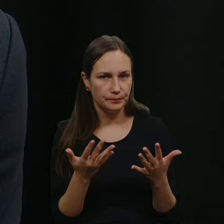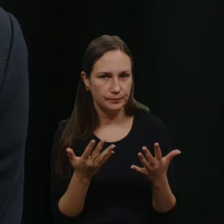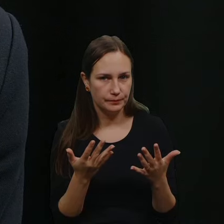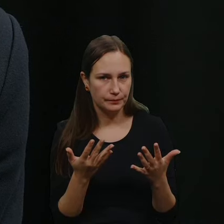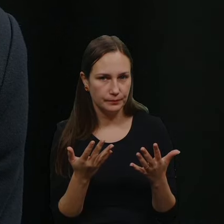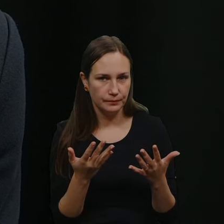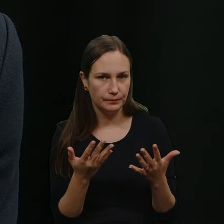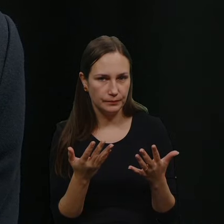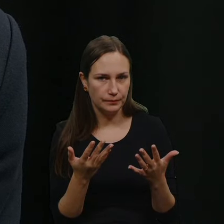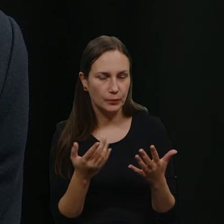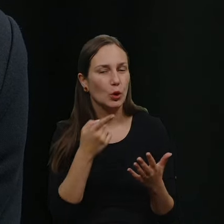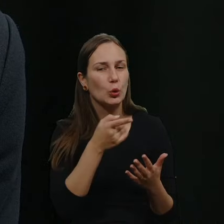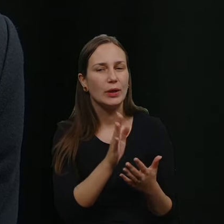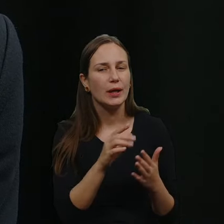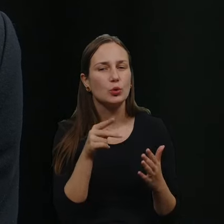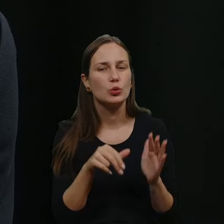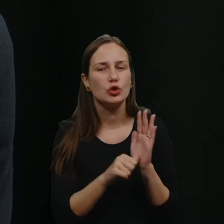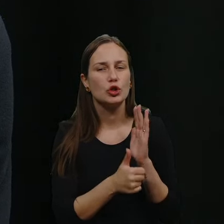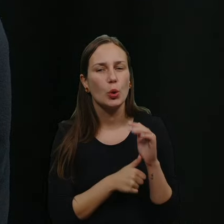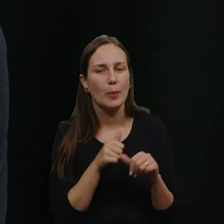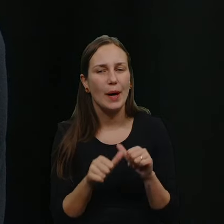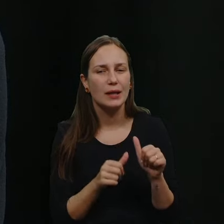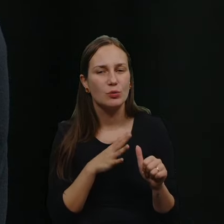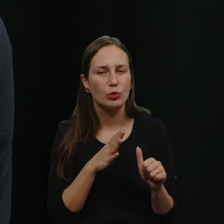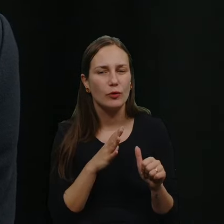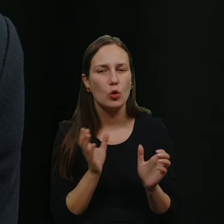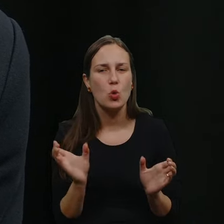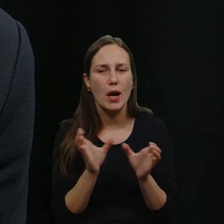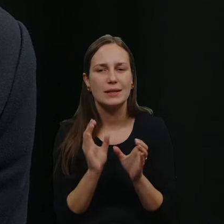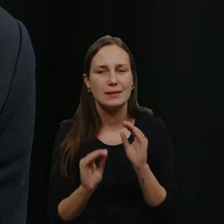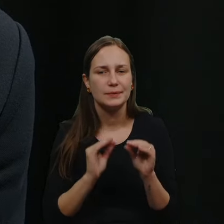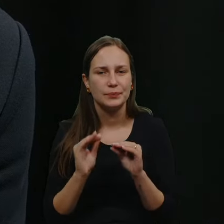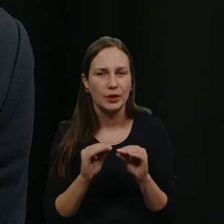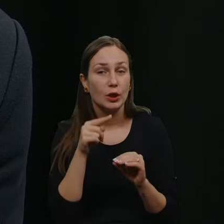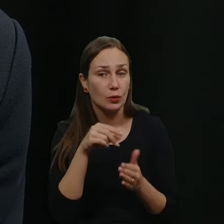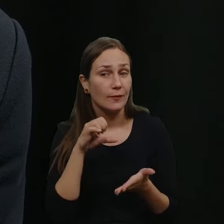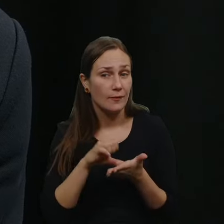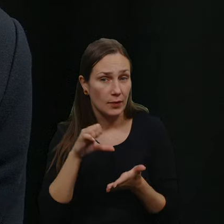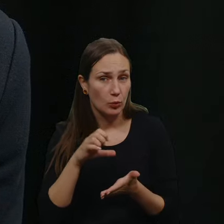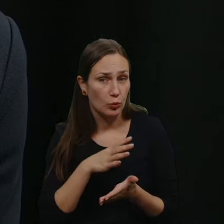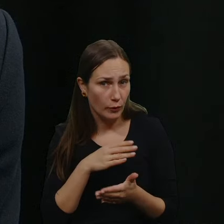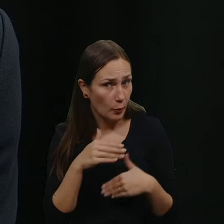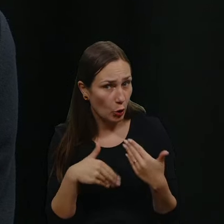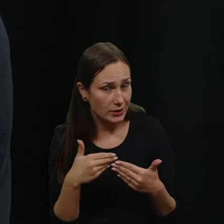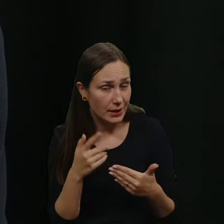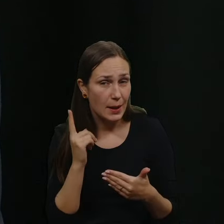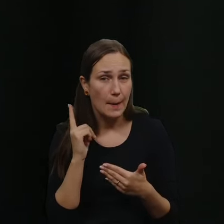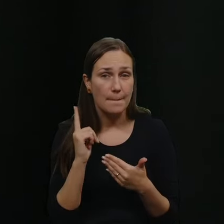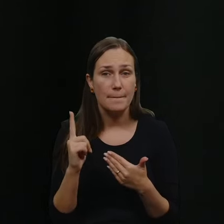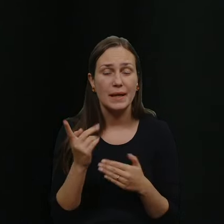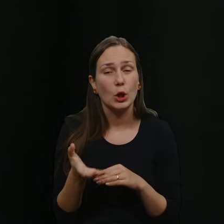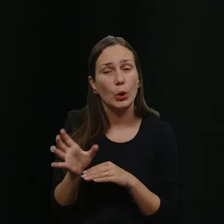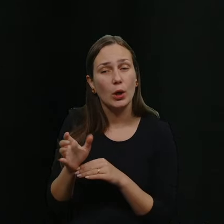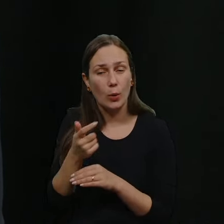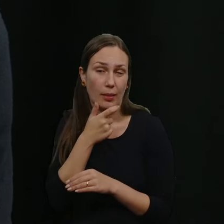tiksliau, ne jūs, o 16 metais, ar ne, kai buvo lipdama koalicija, tai jūs dalyvavot tam procese, bet jau gal labiau